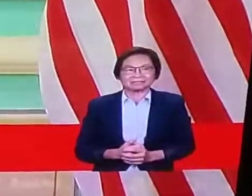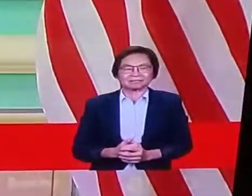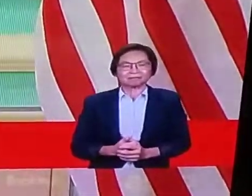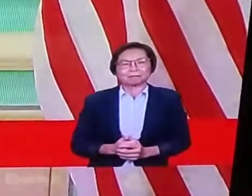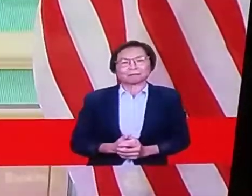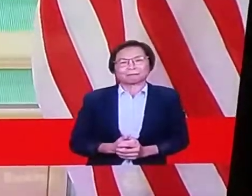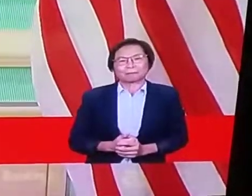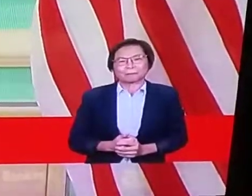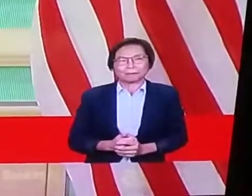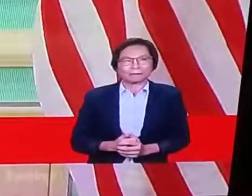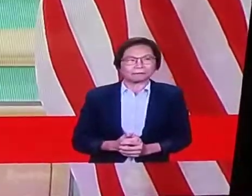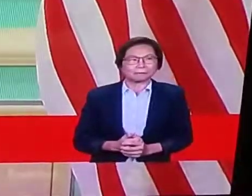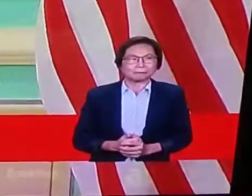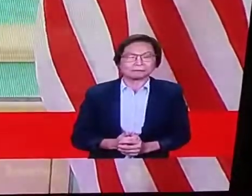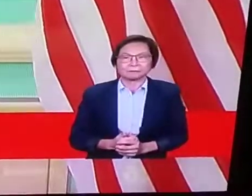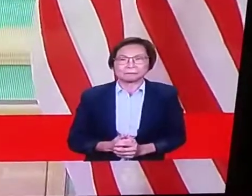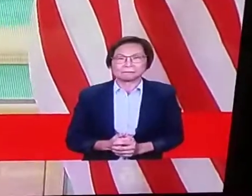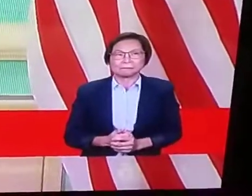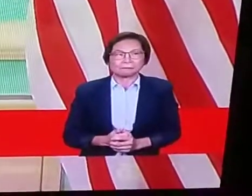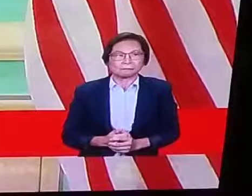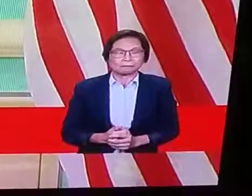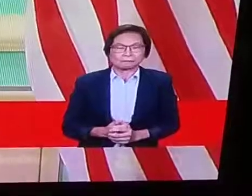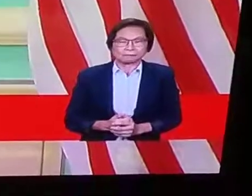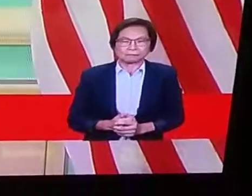Dan kebenaran ini,